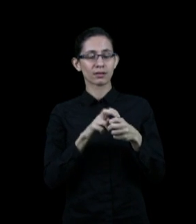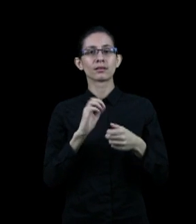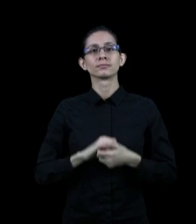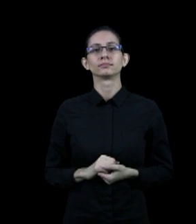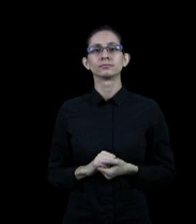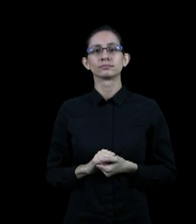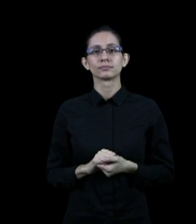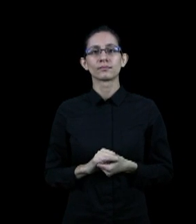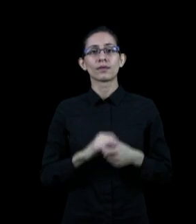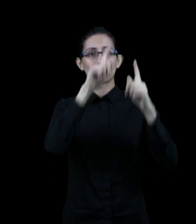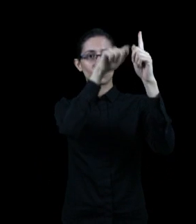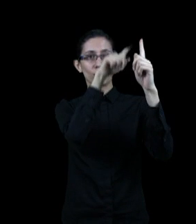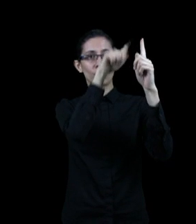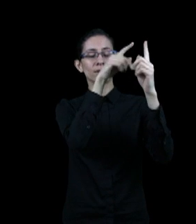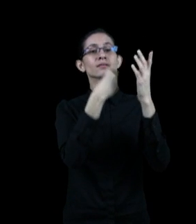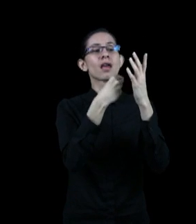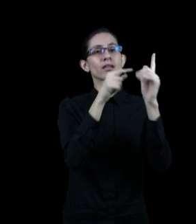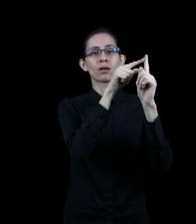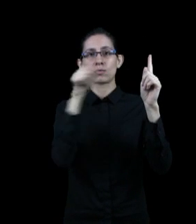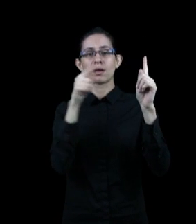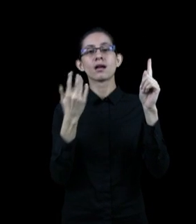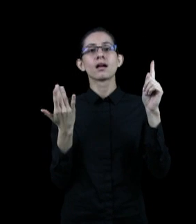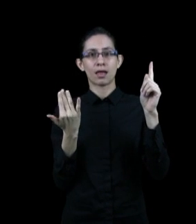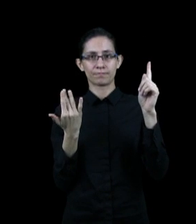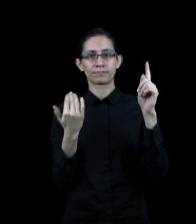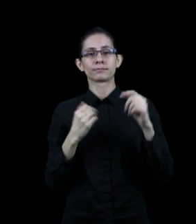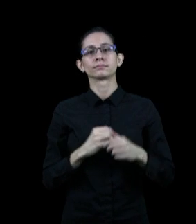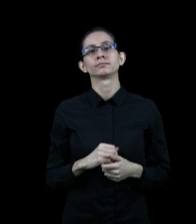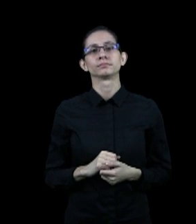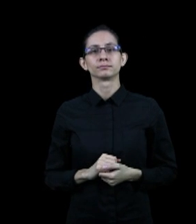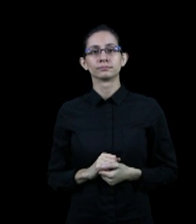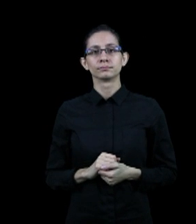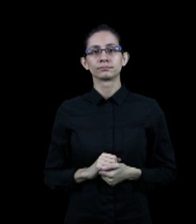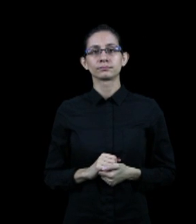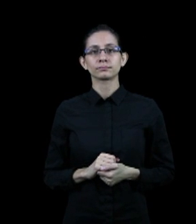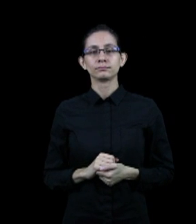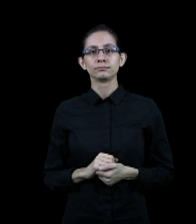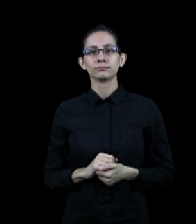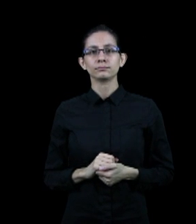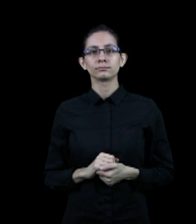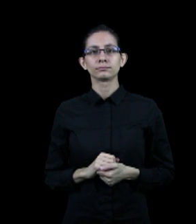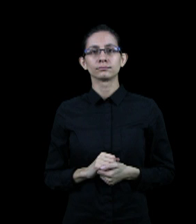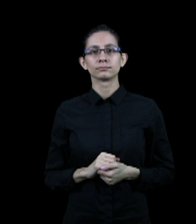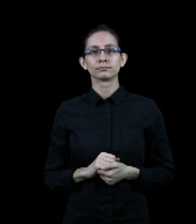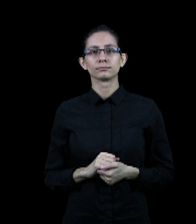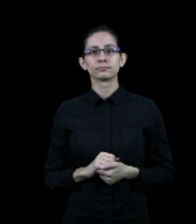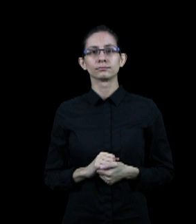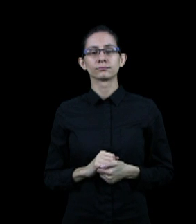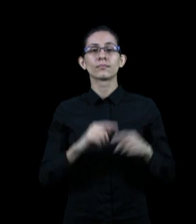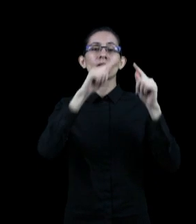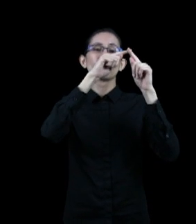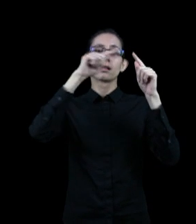stoisko z lemoniadą. Na tej osi jest cena, a na tej osi jest ilość.